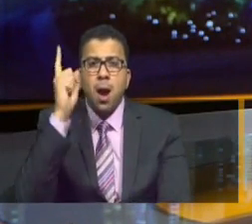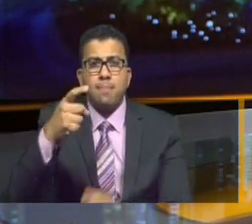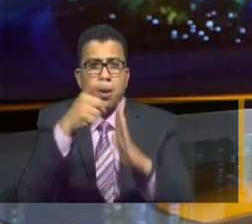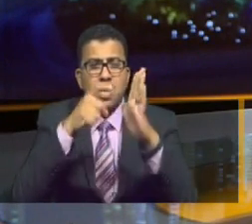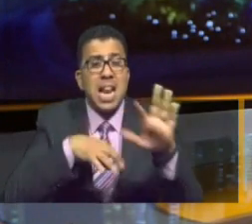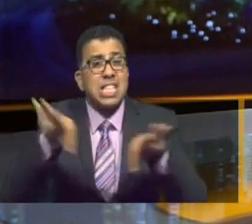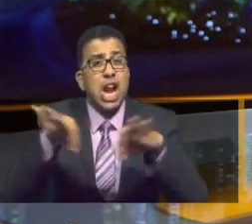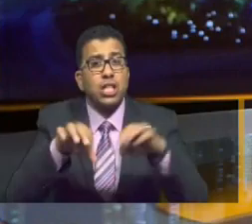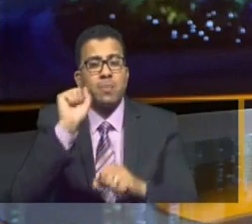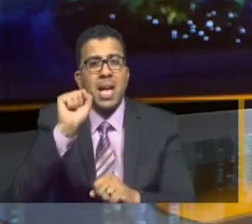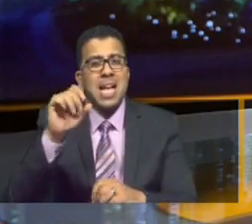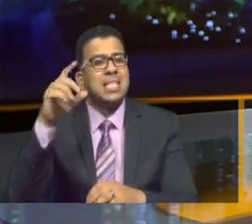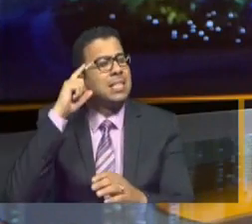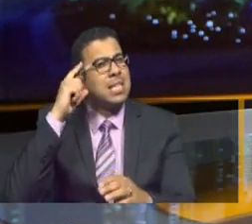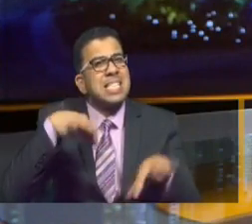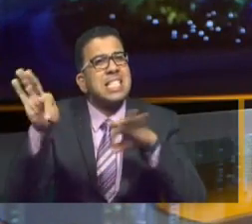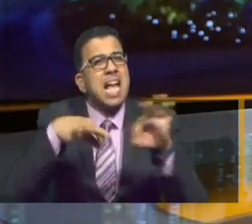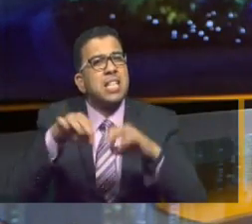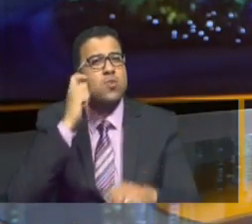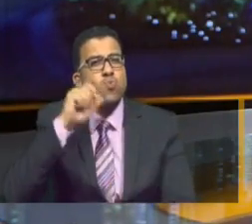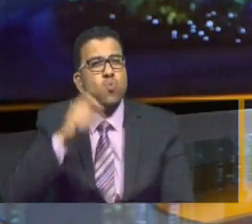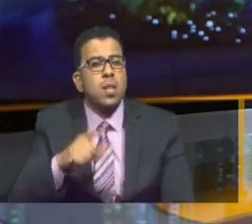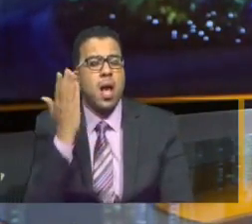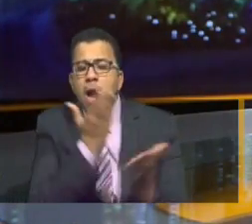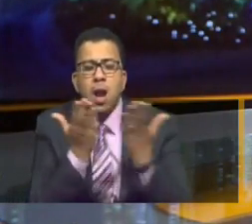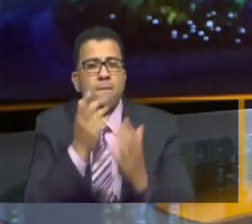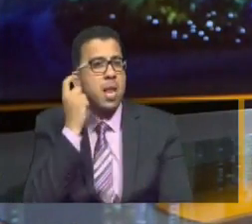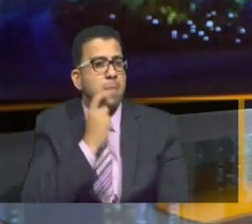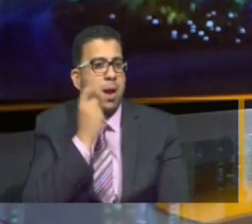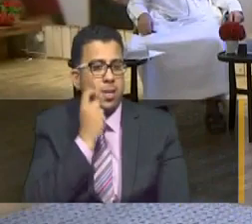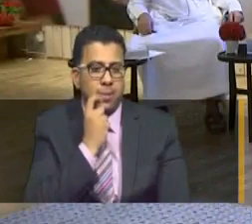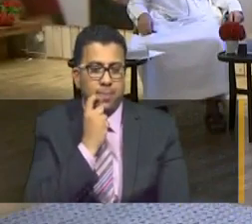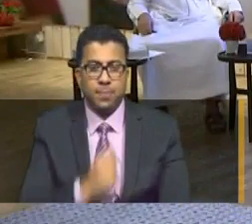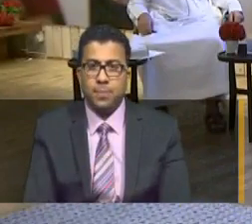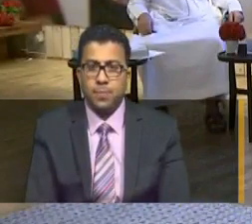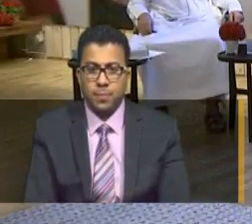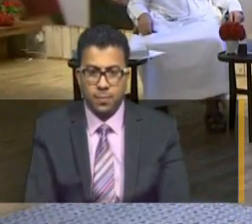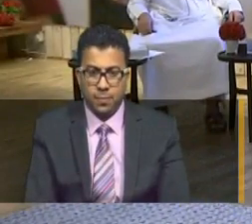الاستراتيجية الرئيسة في السياسة الوطنية للقراءة في دولة الإمارات.